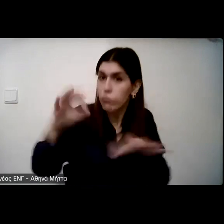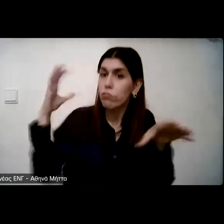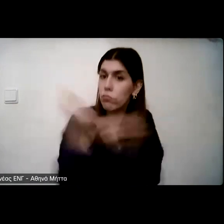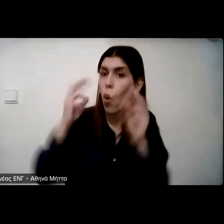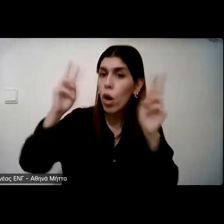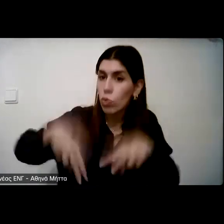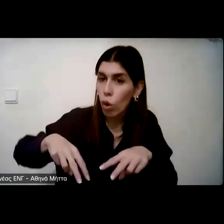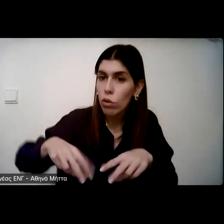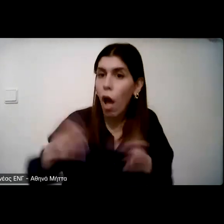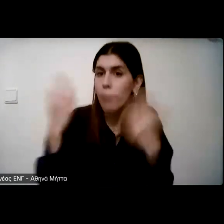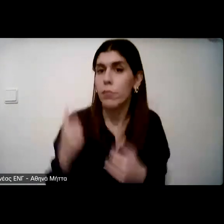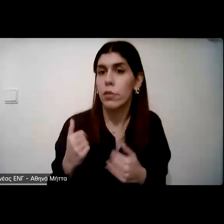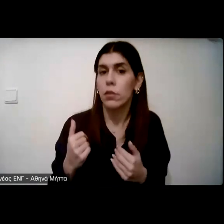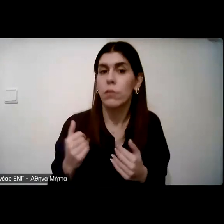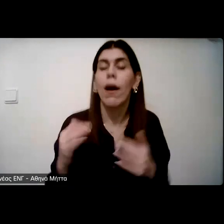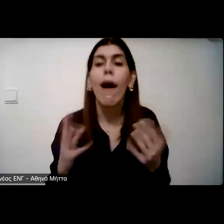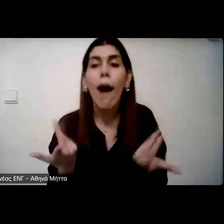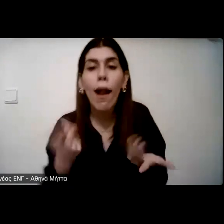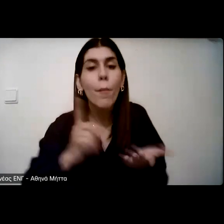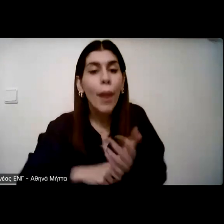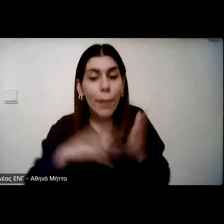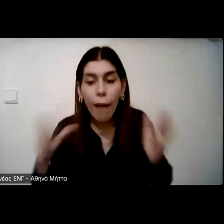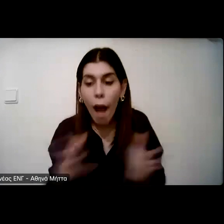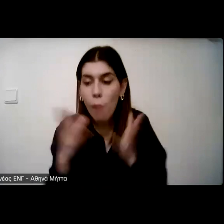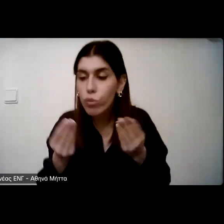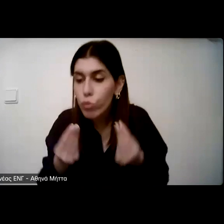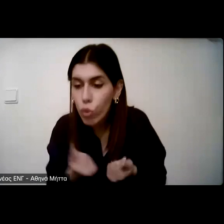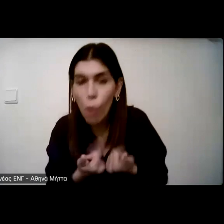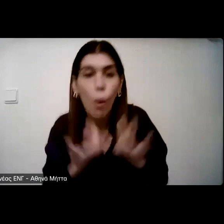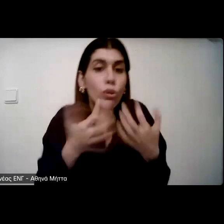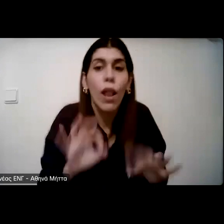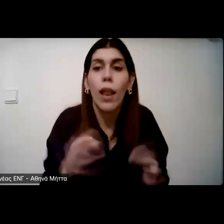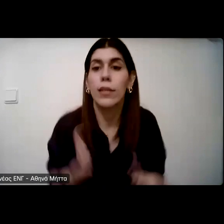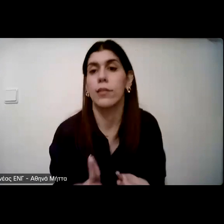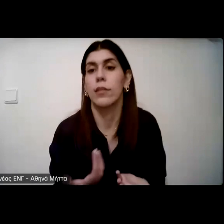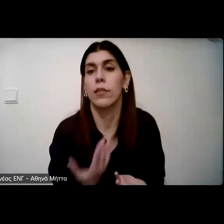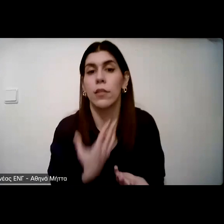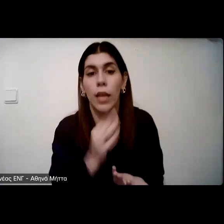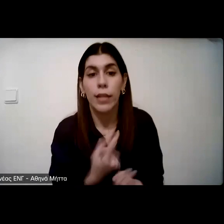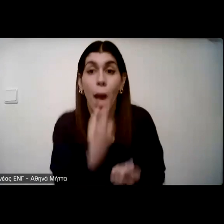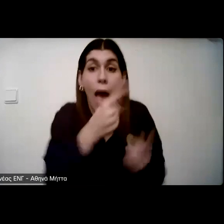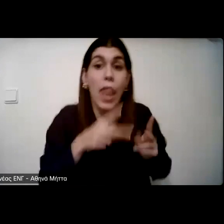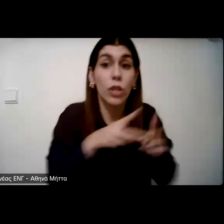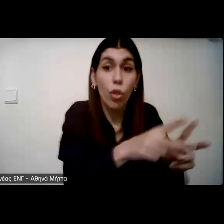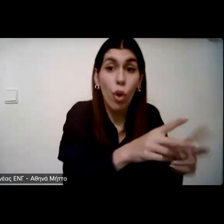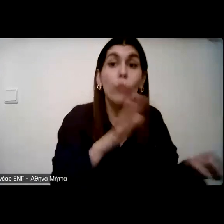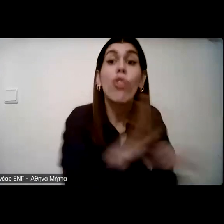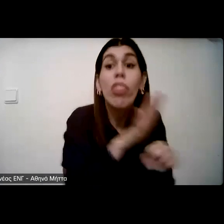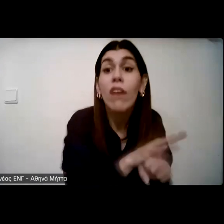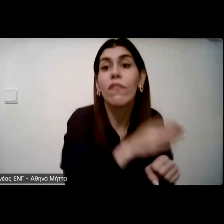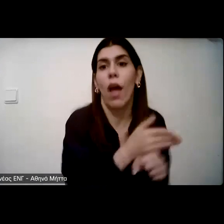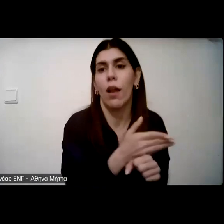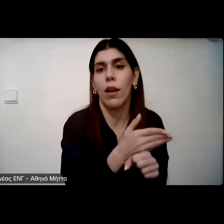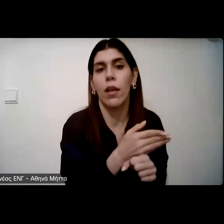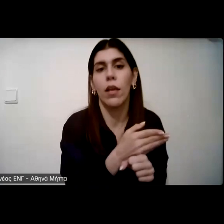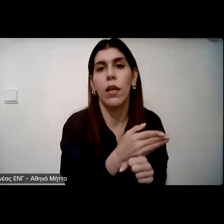λοιπόν πρέπει κάπως να δούμε ότι δεν μπορεί το, η μία οδός να μας οδηγήσει σε μία λύση, σε ένα